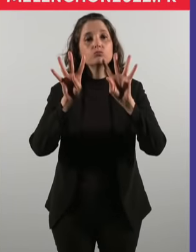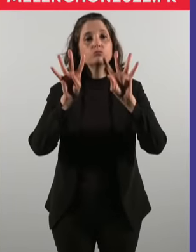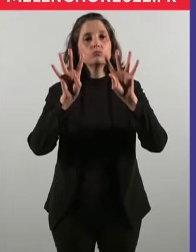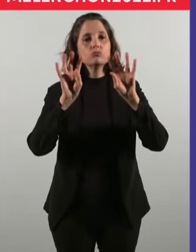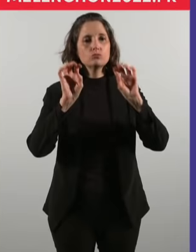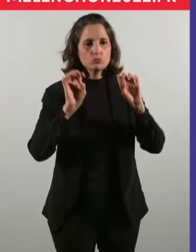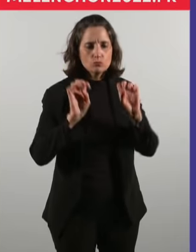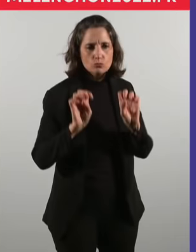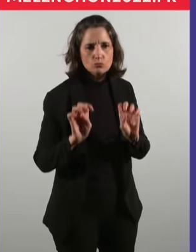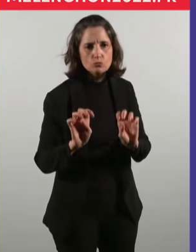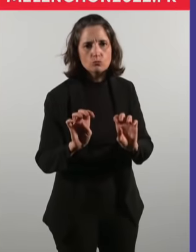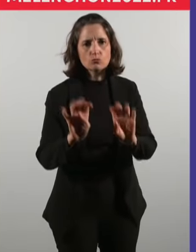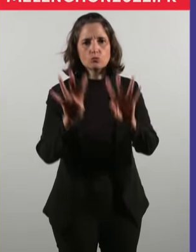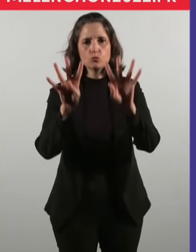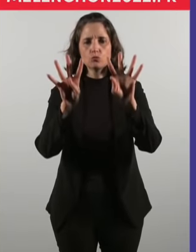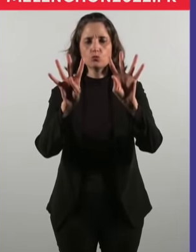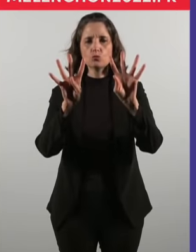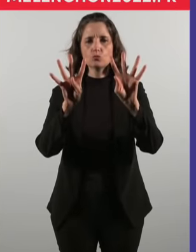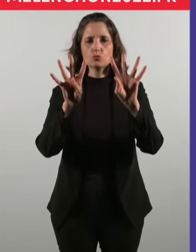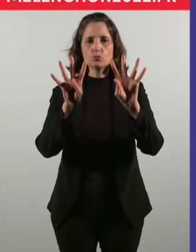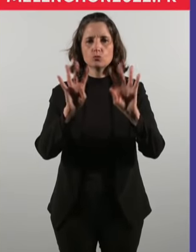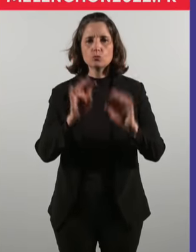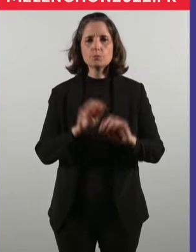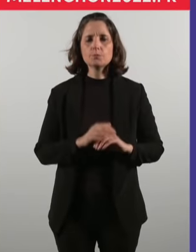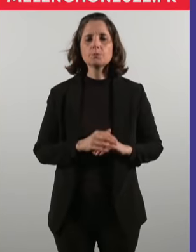debout, debout.